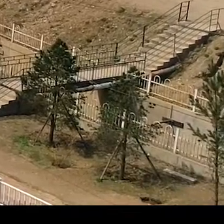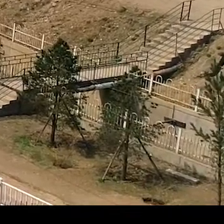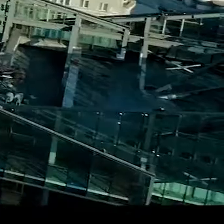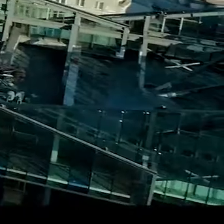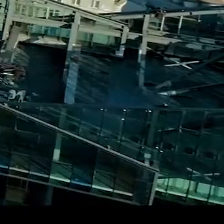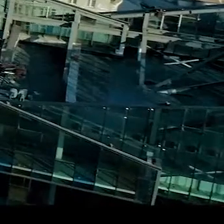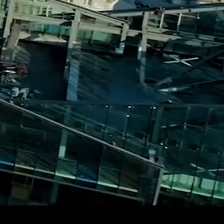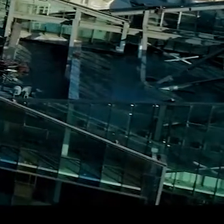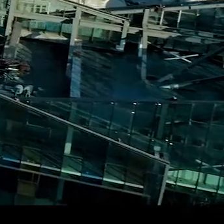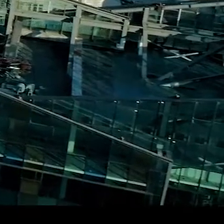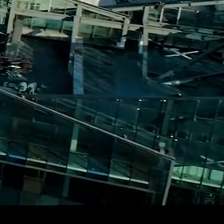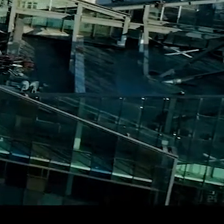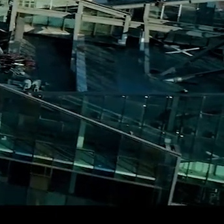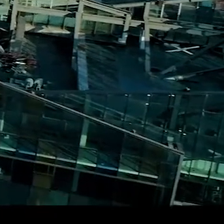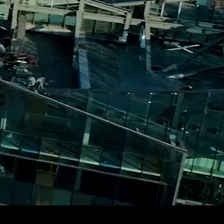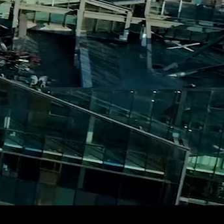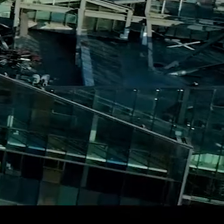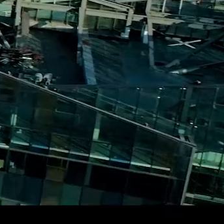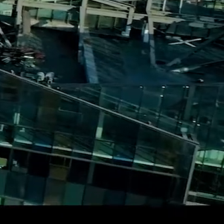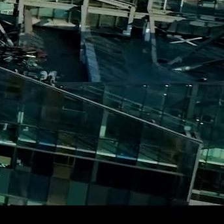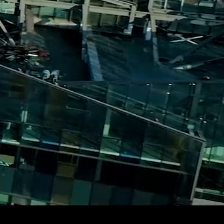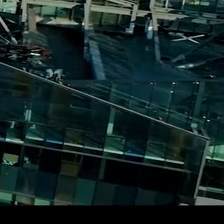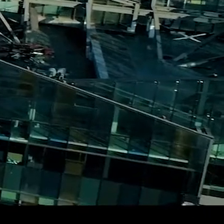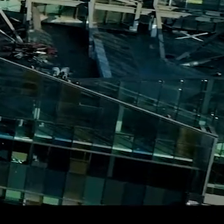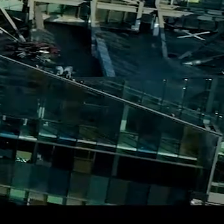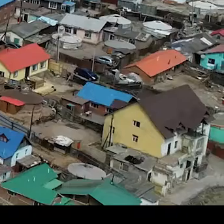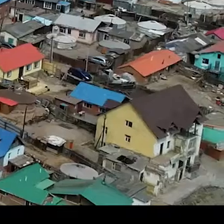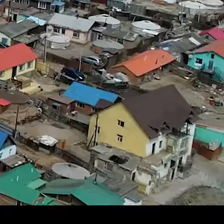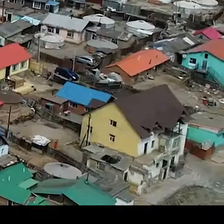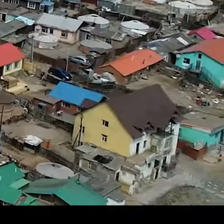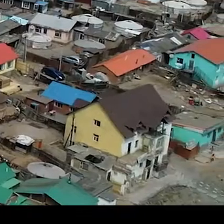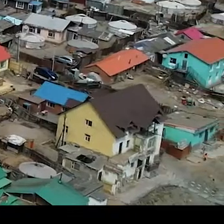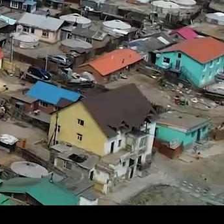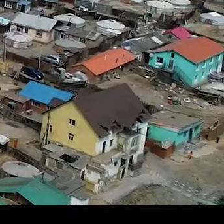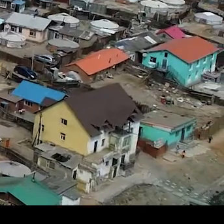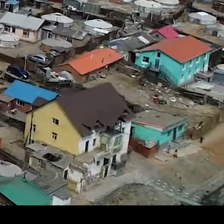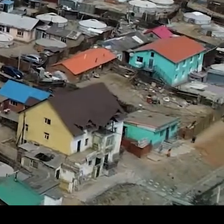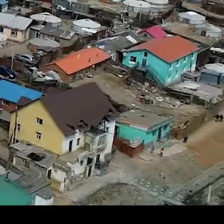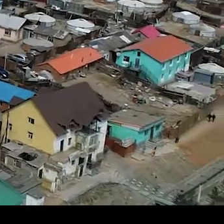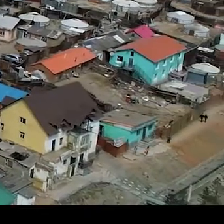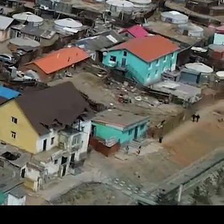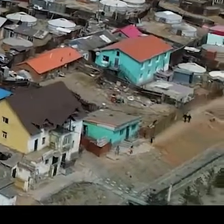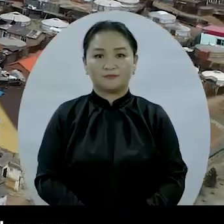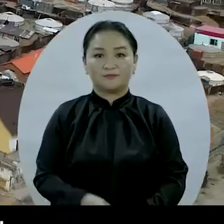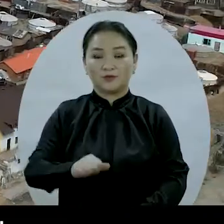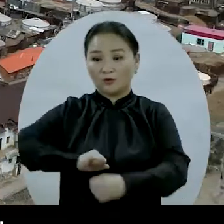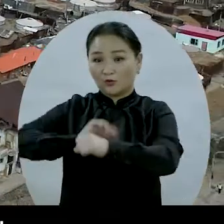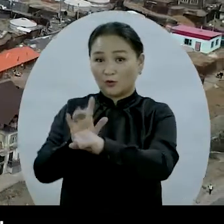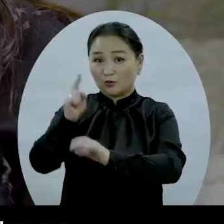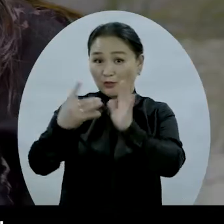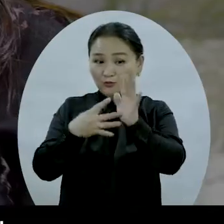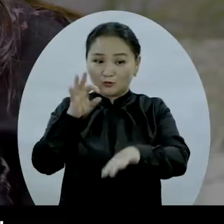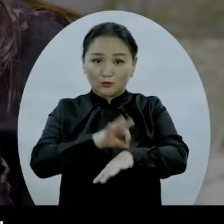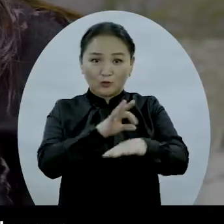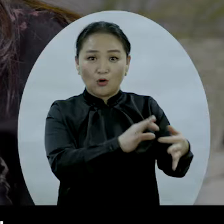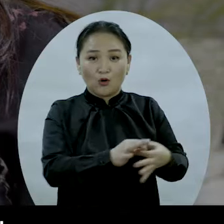улс энэ тариа худалдан авах эрүүл мэндийн үйлчилгээ авахаас бусад тохиолдолд гэрээсээ гарахгүй. Хувь цар тахлын